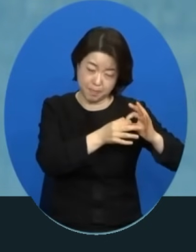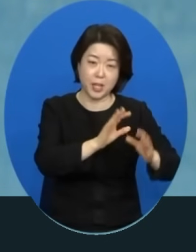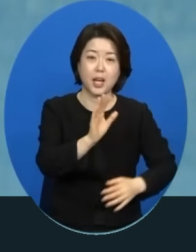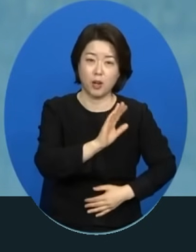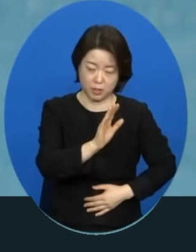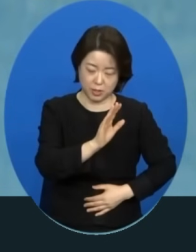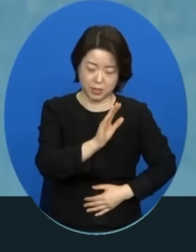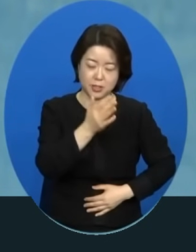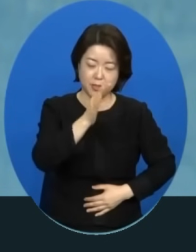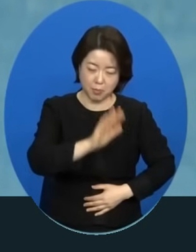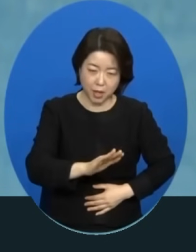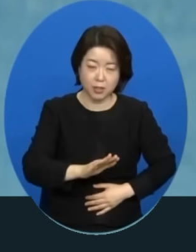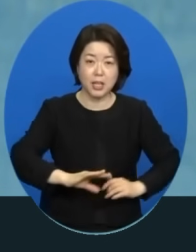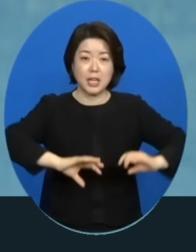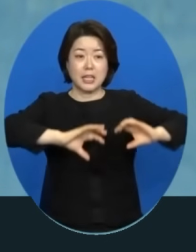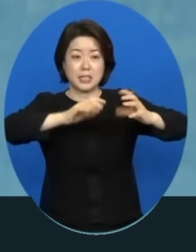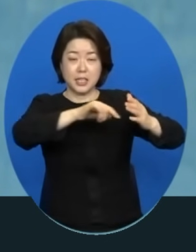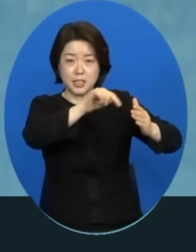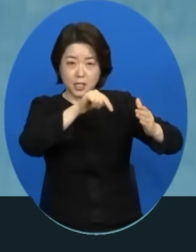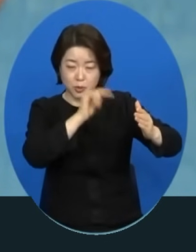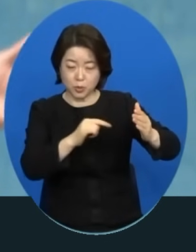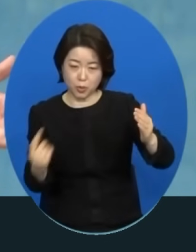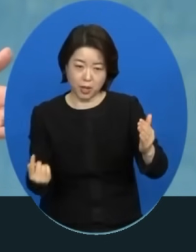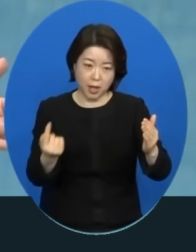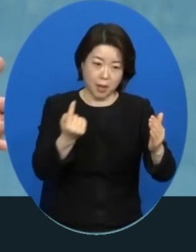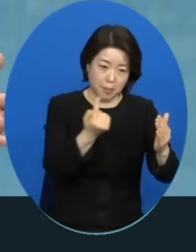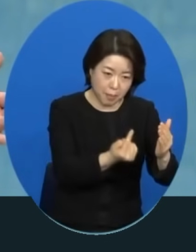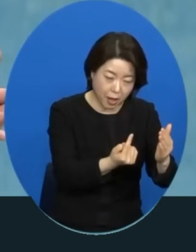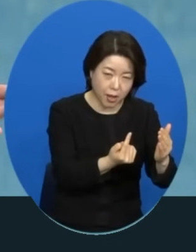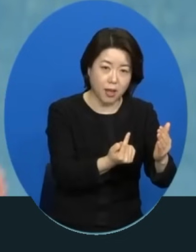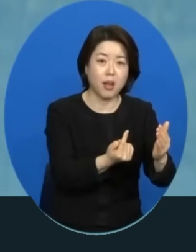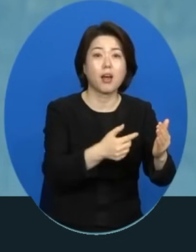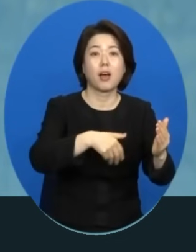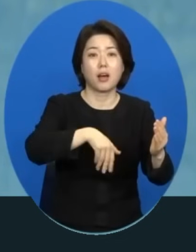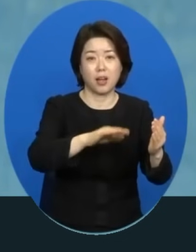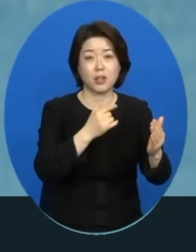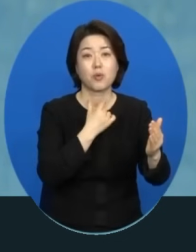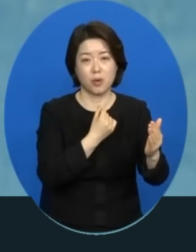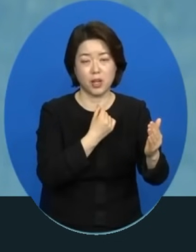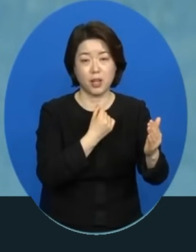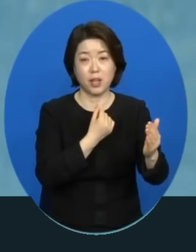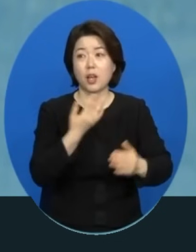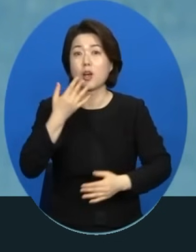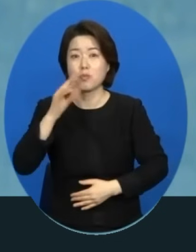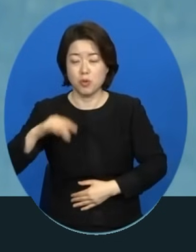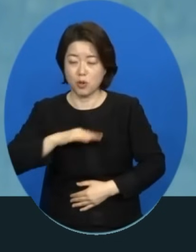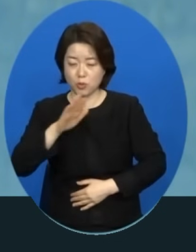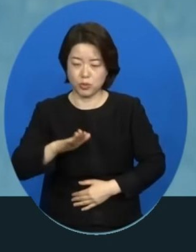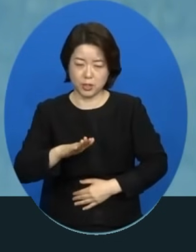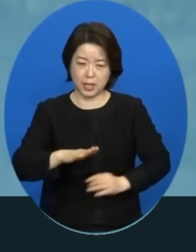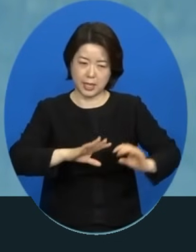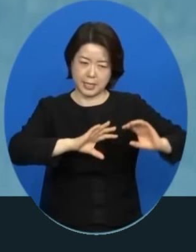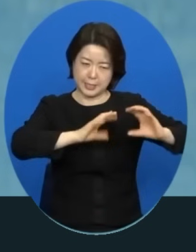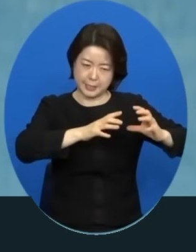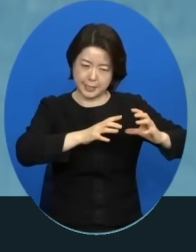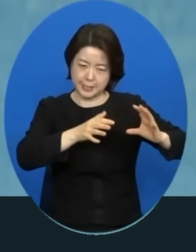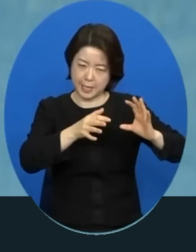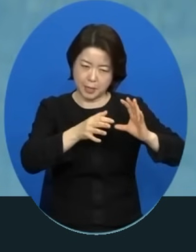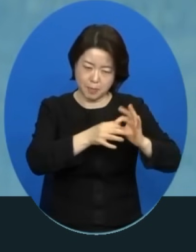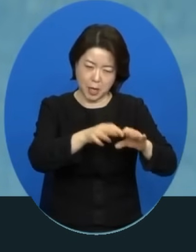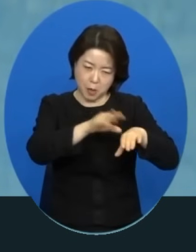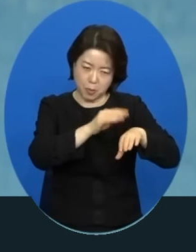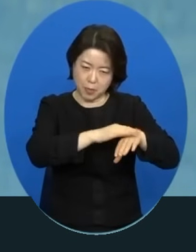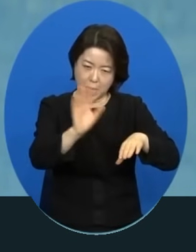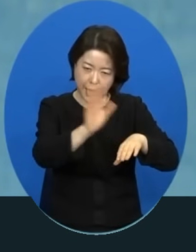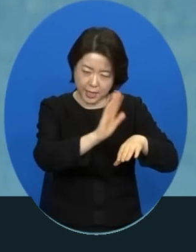되지 않으면서 세상으로 가는 걸 원하세요. 물론 우리가 세속적이지 않기 위해서 오늘 이 자리에